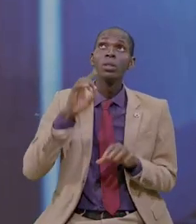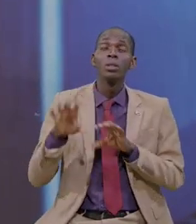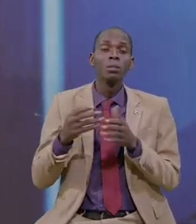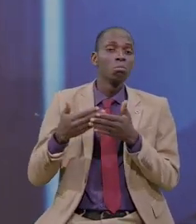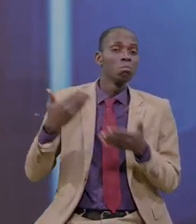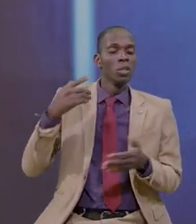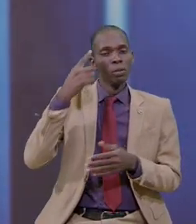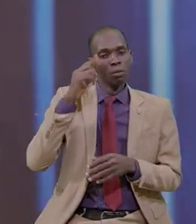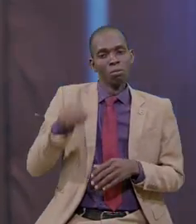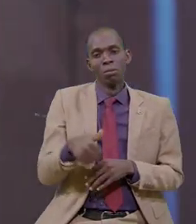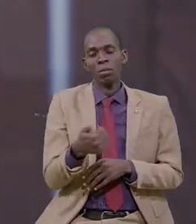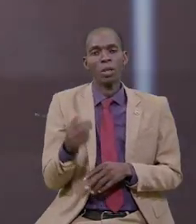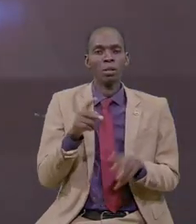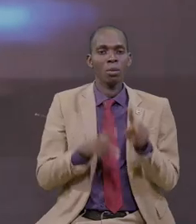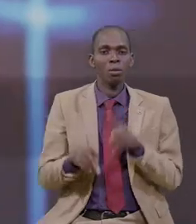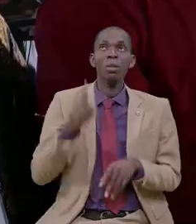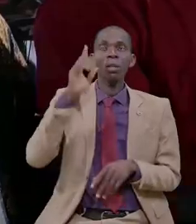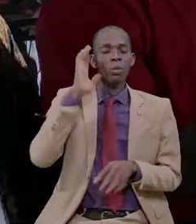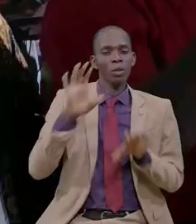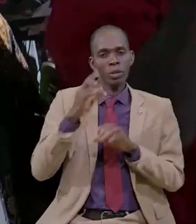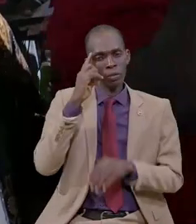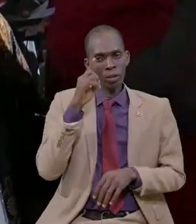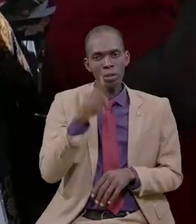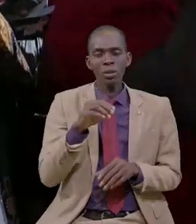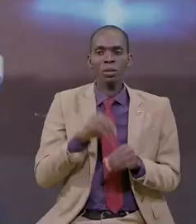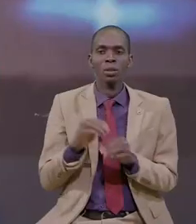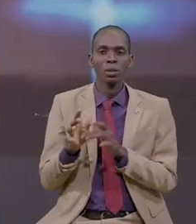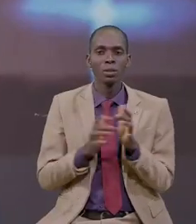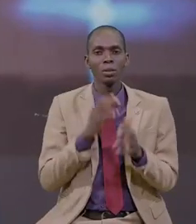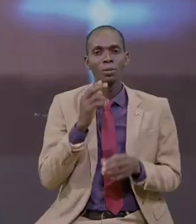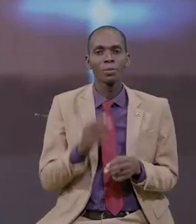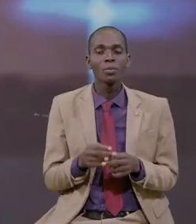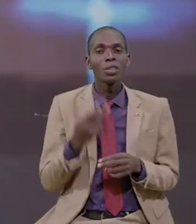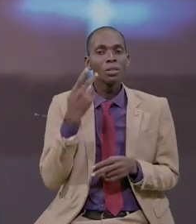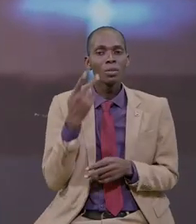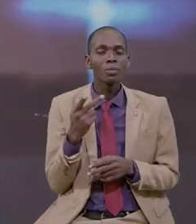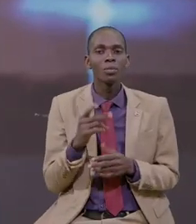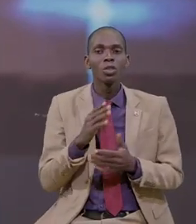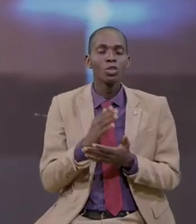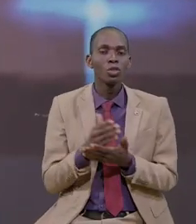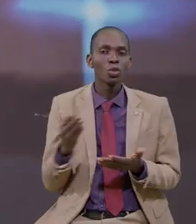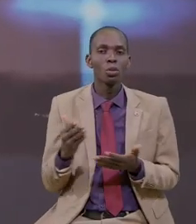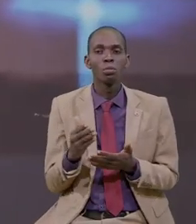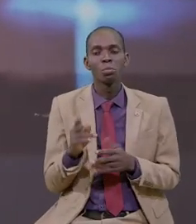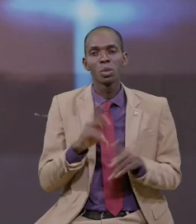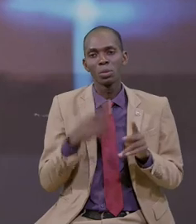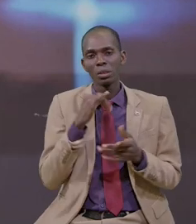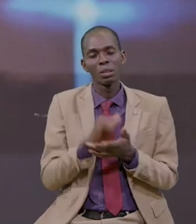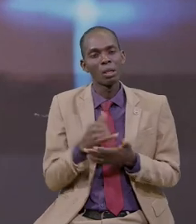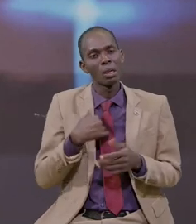avant pour d'autres, il le fera pour toi. Certaines personnes, je ne peux pas être